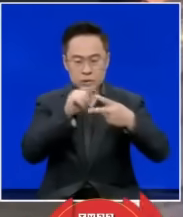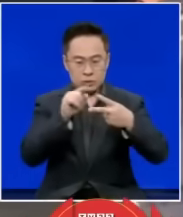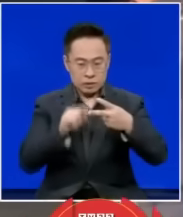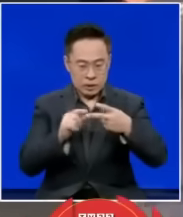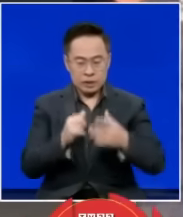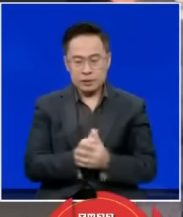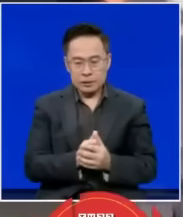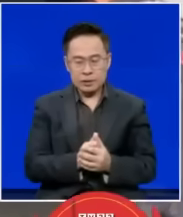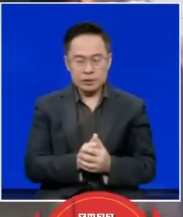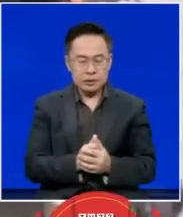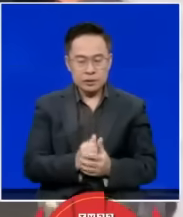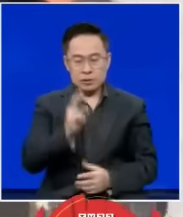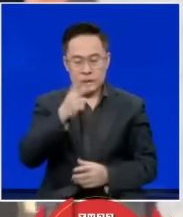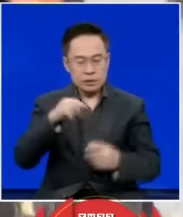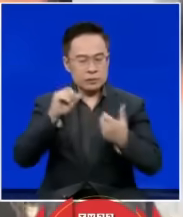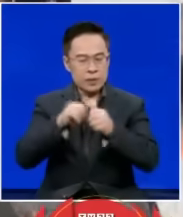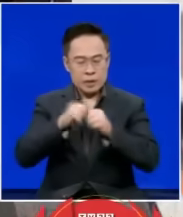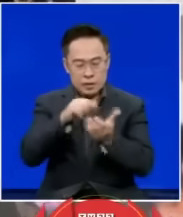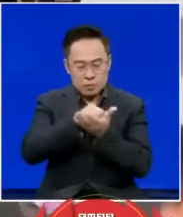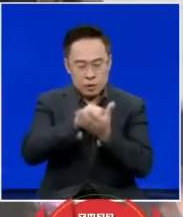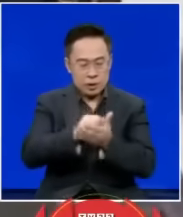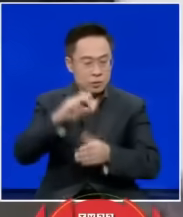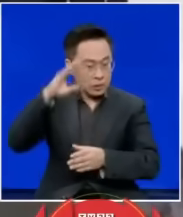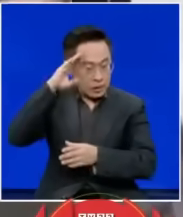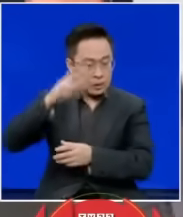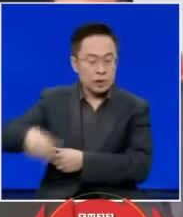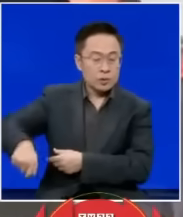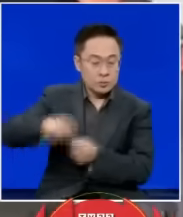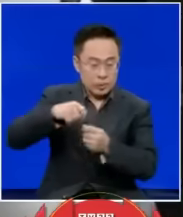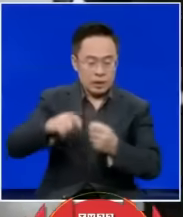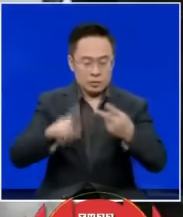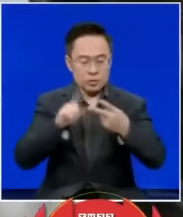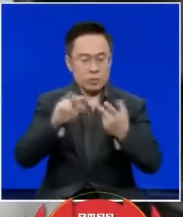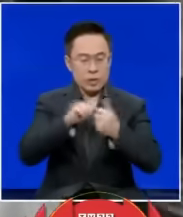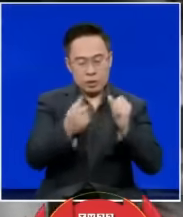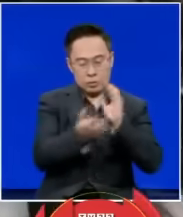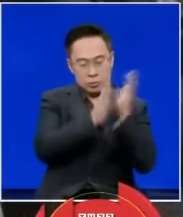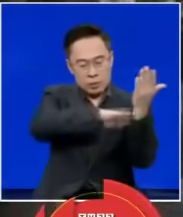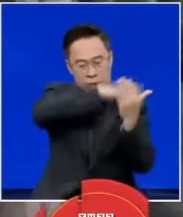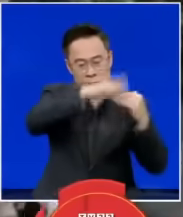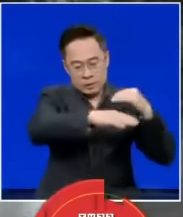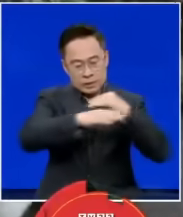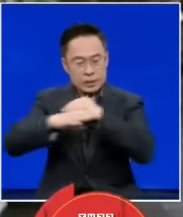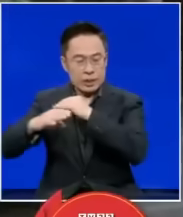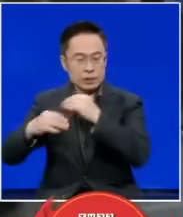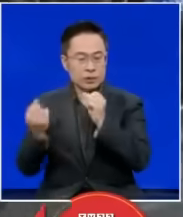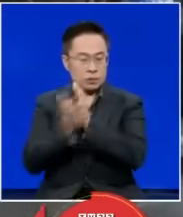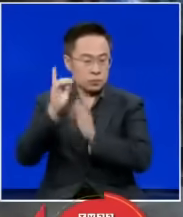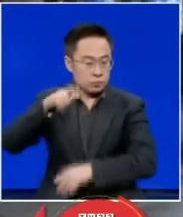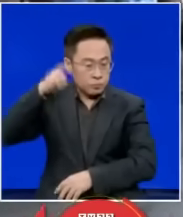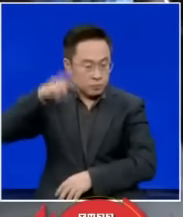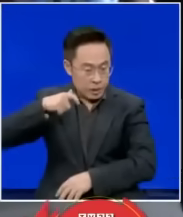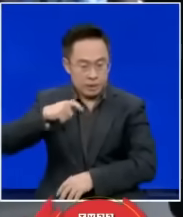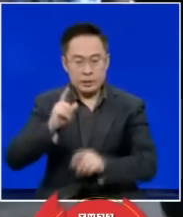แลความเรียบร้อยตามแนวชายแดนการสกัดกั้นสิ่งผิดกฎหมายการดูแลผลกระทบจากเหตุการณ์ความไม่สงบในประเทศเพื่อนบ้านนะ